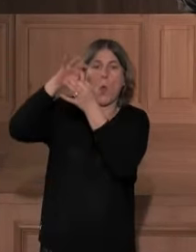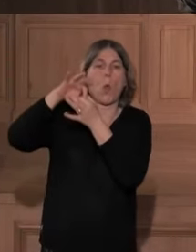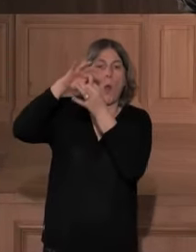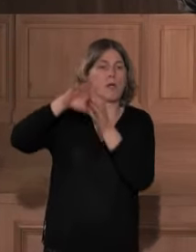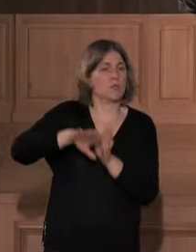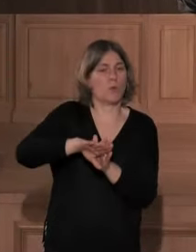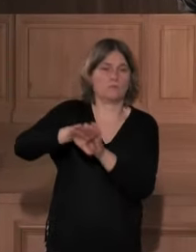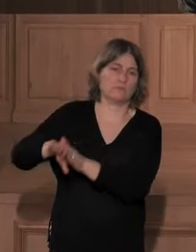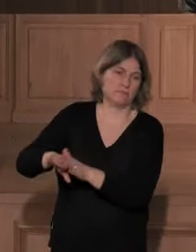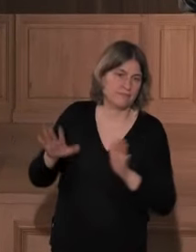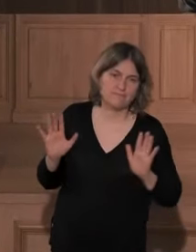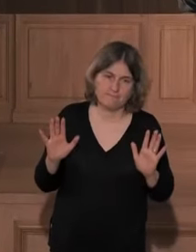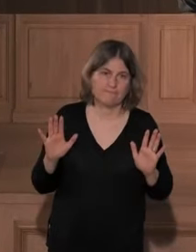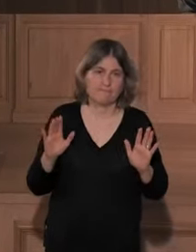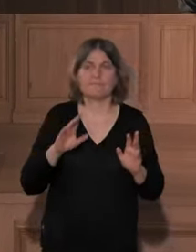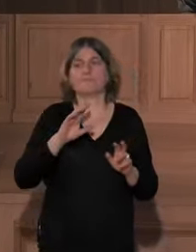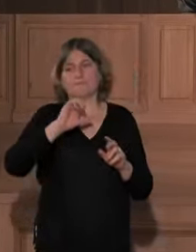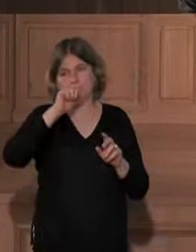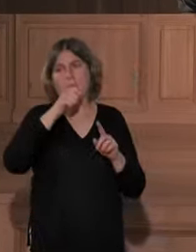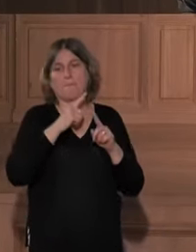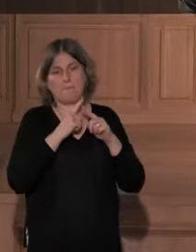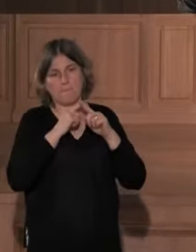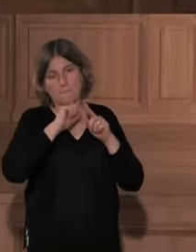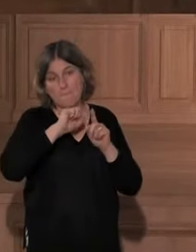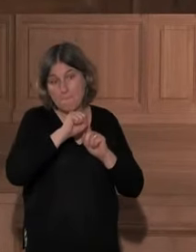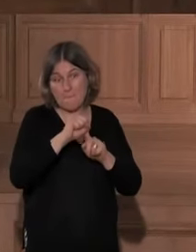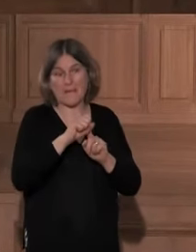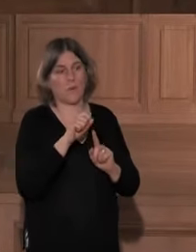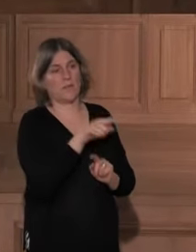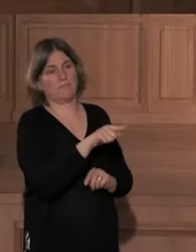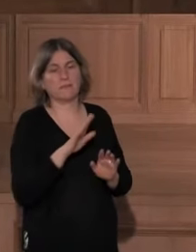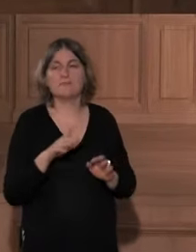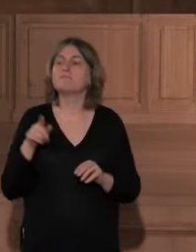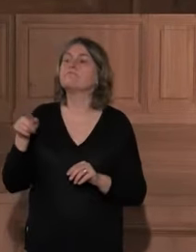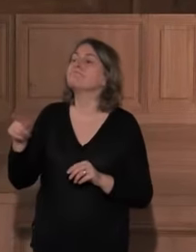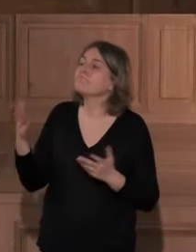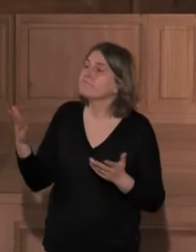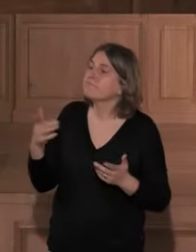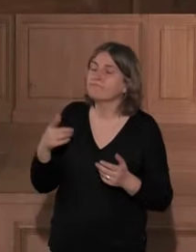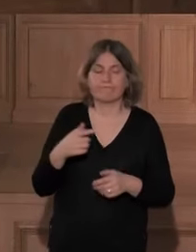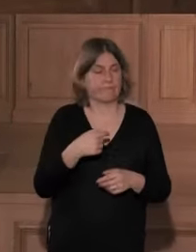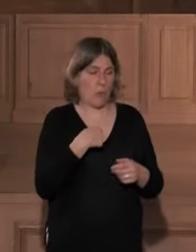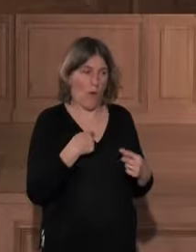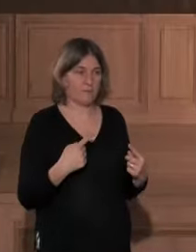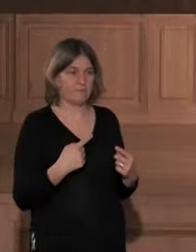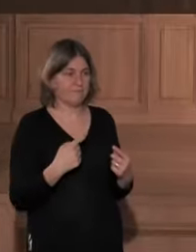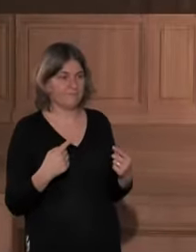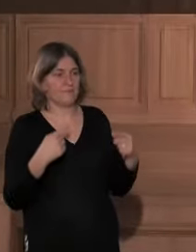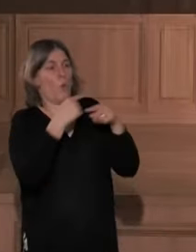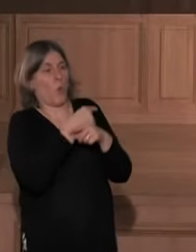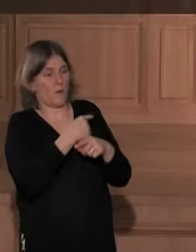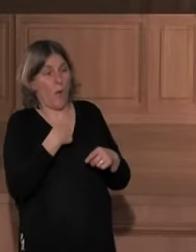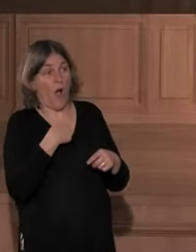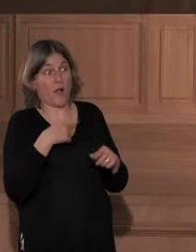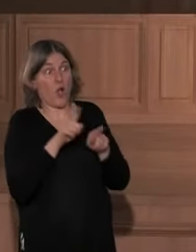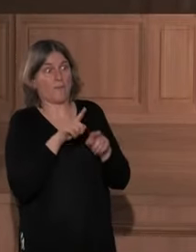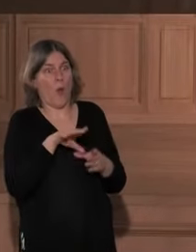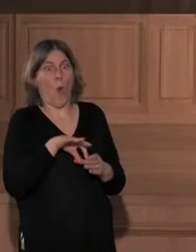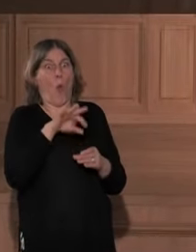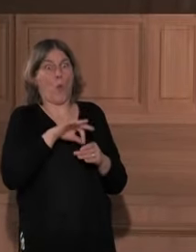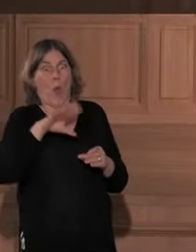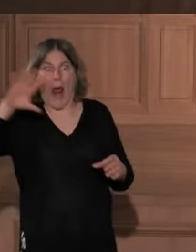Johan. Mmh. Mmh. D'accord. Et Daoud dirait quoi ? Moi, contrairement à Stéphane, j'ai gagné au loto. C'est-à-dire